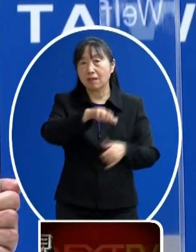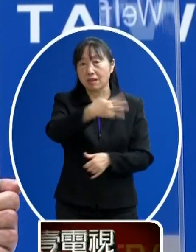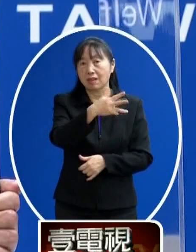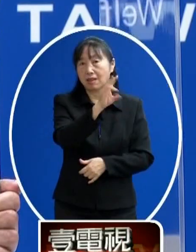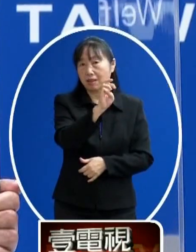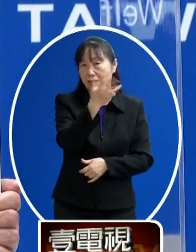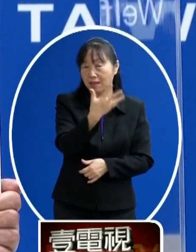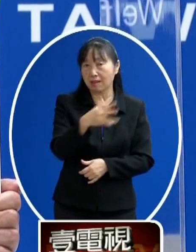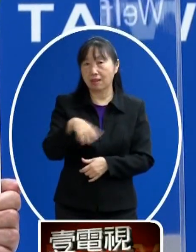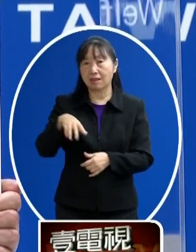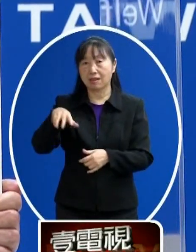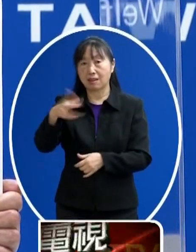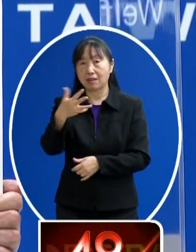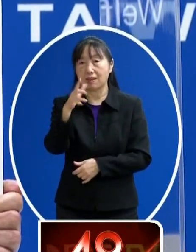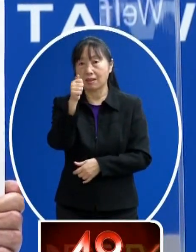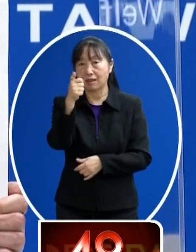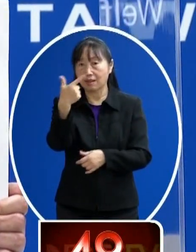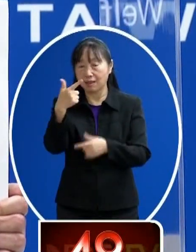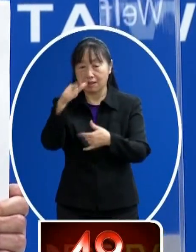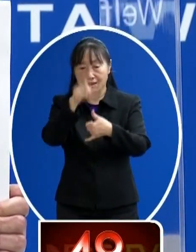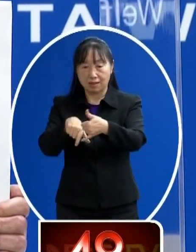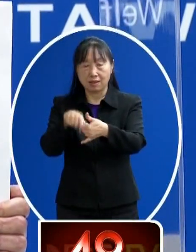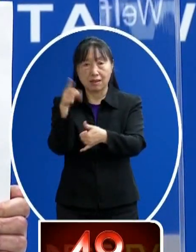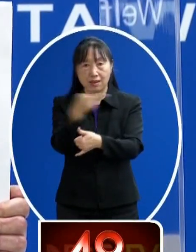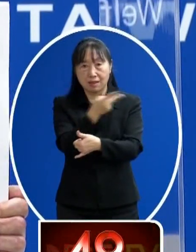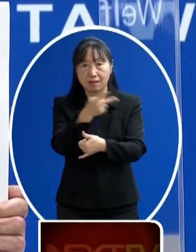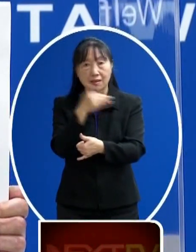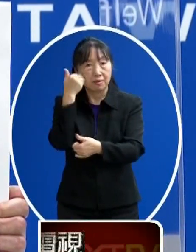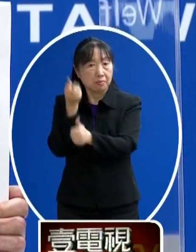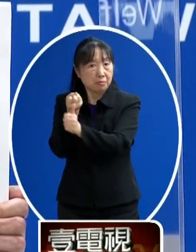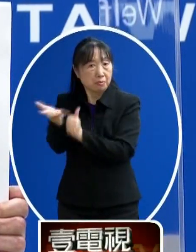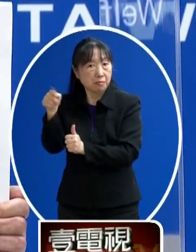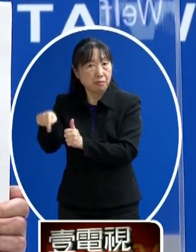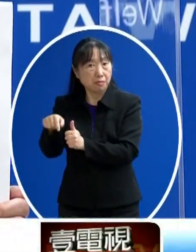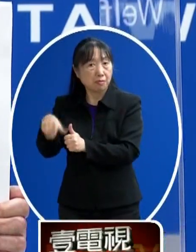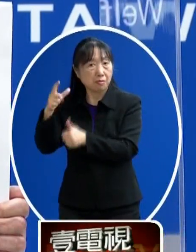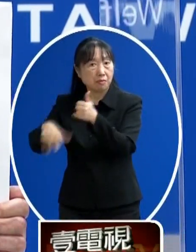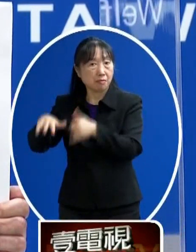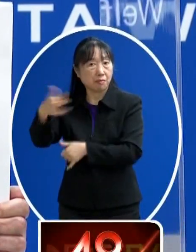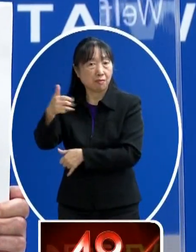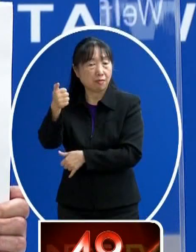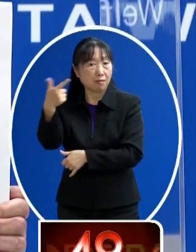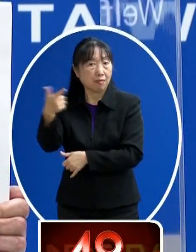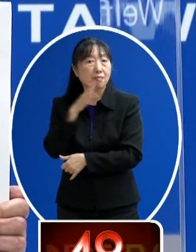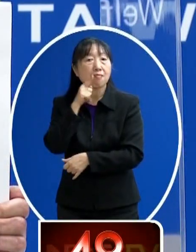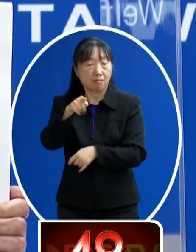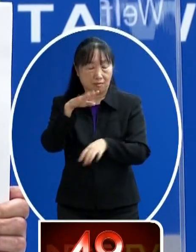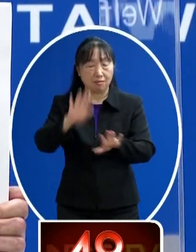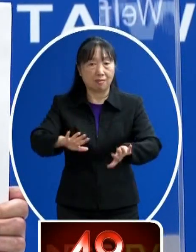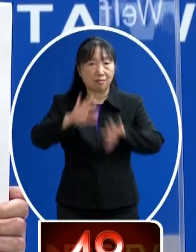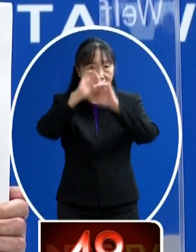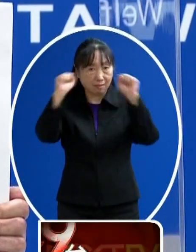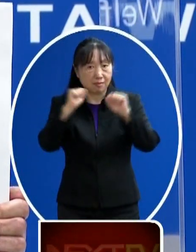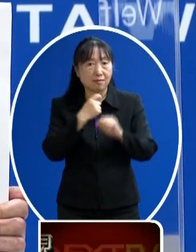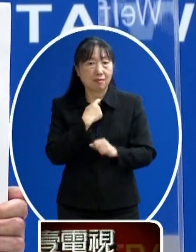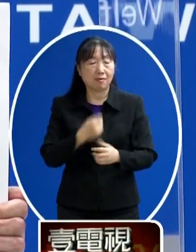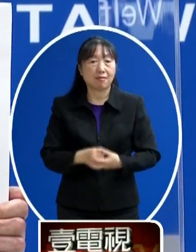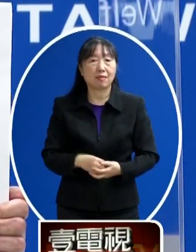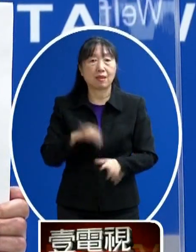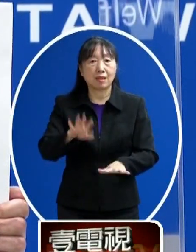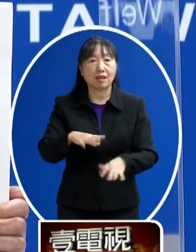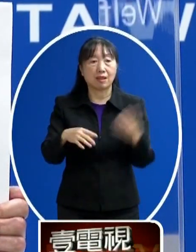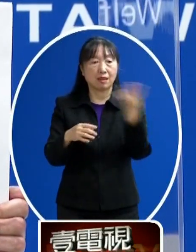869的，那目前我们在厘清中。那总共有这样的一个4位的案例，一位护理人